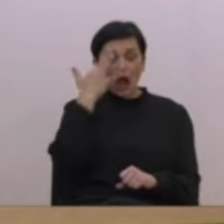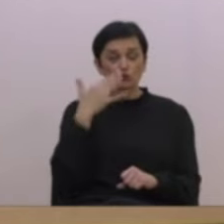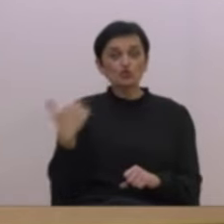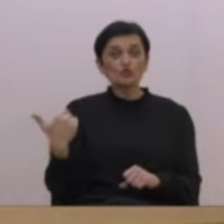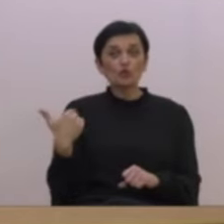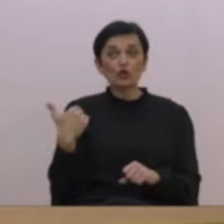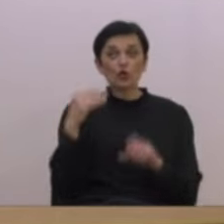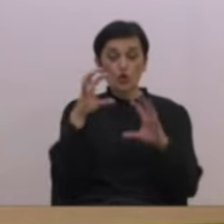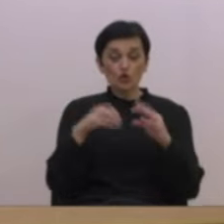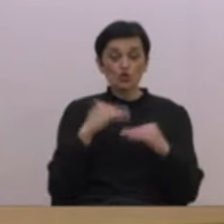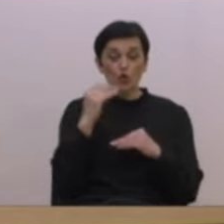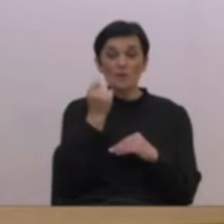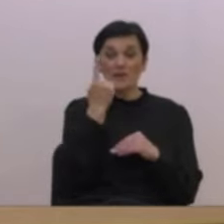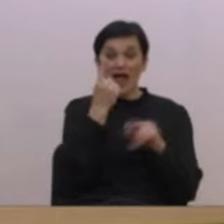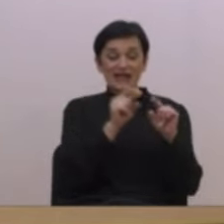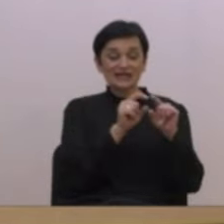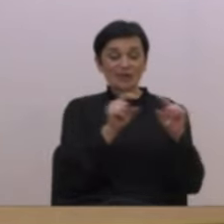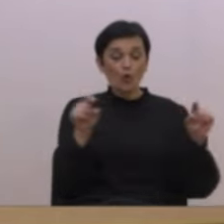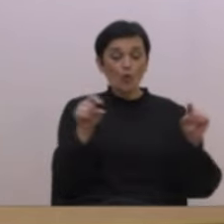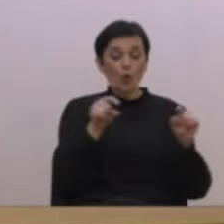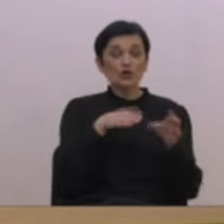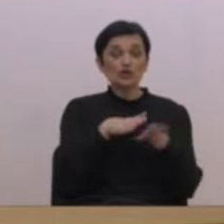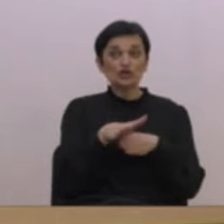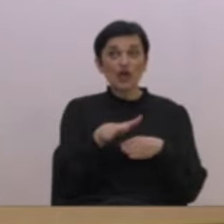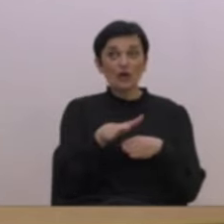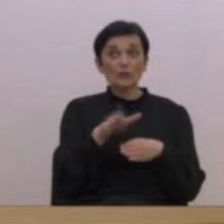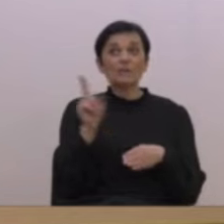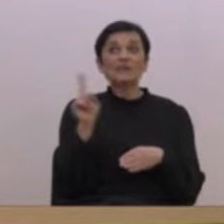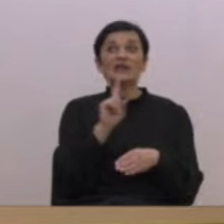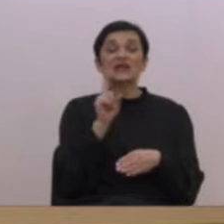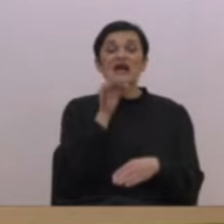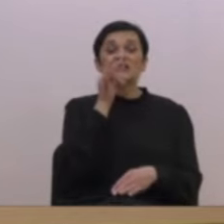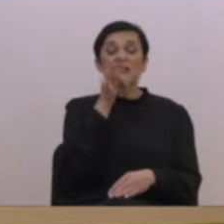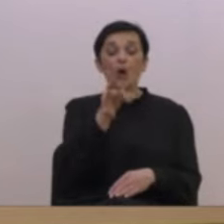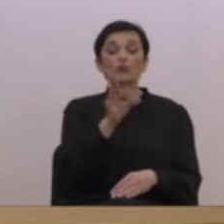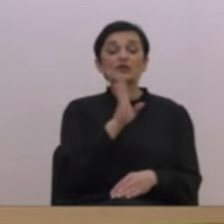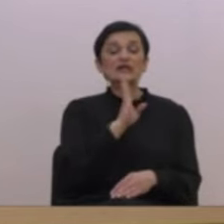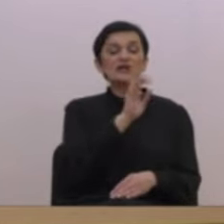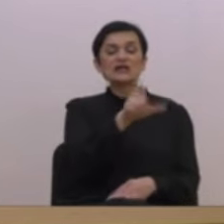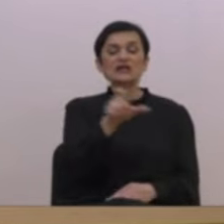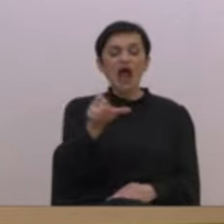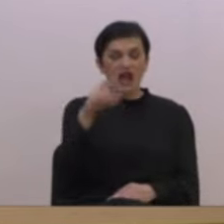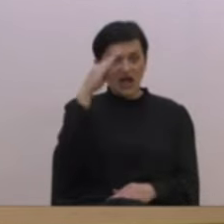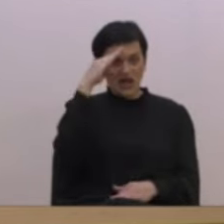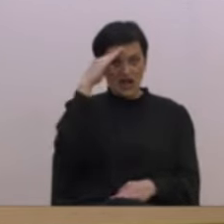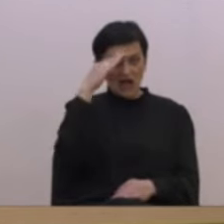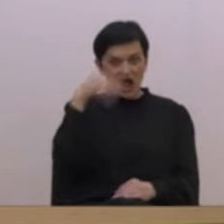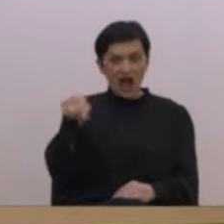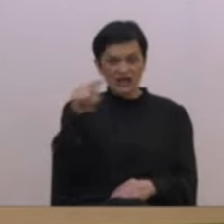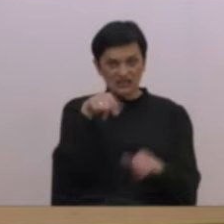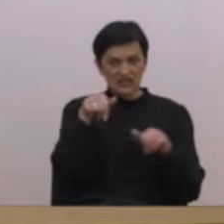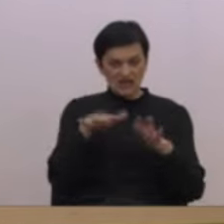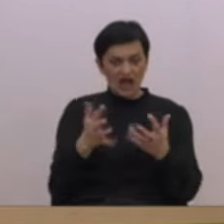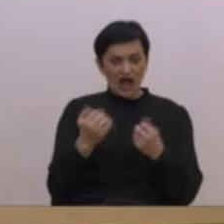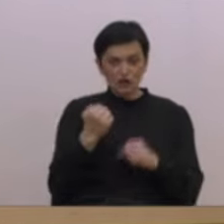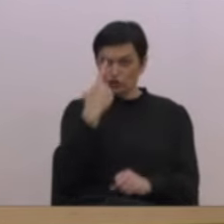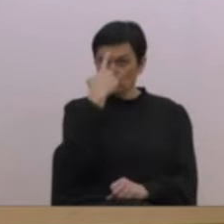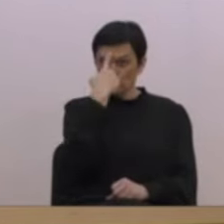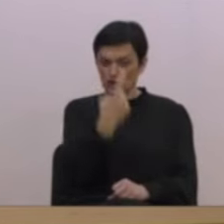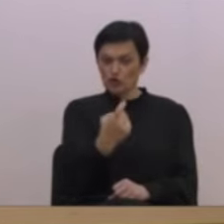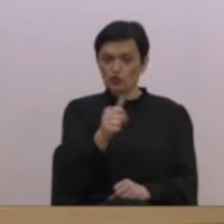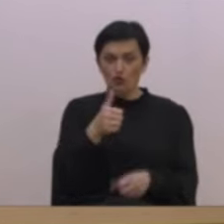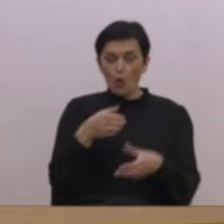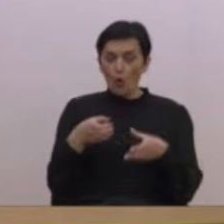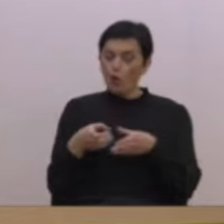მხრიდან კონსტიტუციის მე-11 მუხლის შესრულება. Რას ეუბნებით ამ ქალებს? Კაცება მიიღეთ გადაწყვეტილება, შეატყობინეთ როგორც